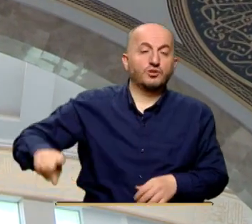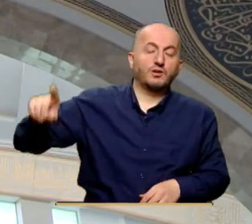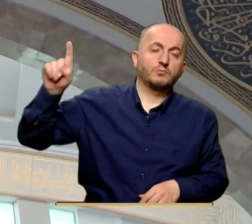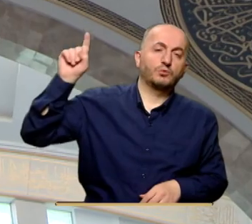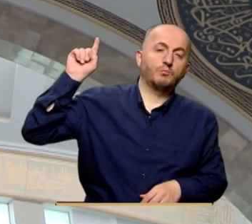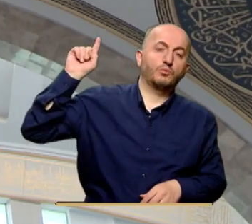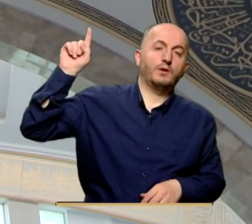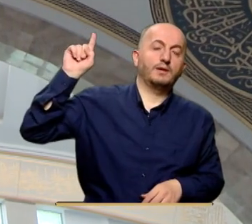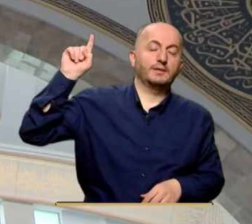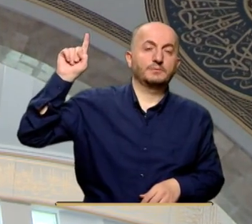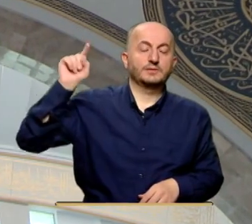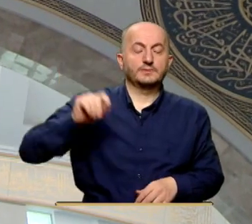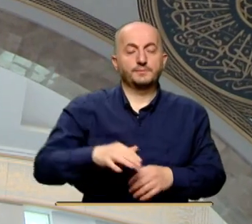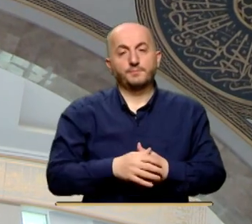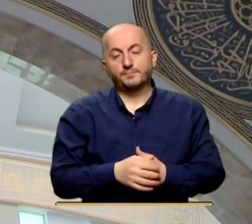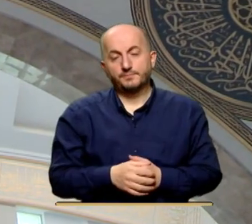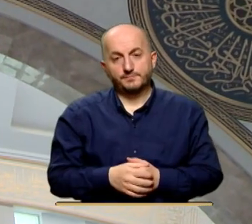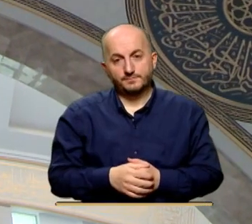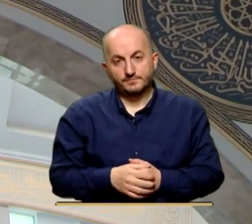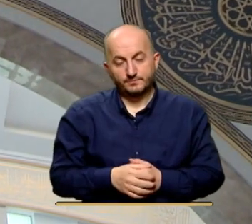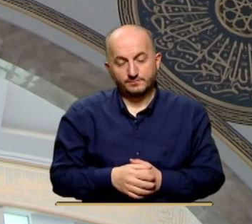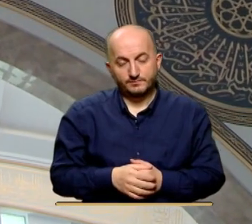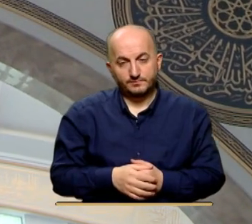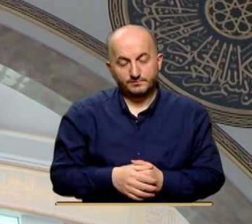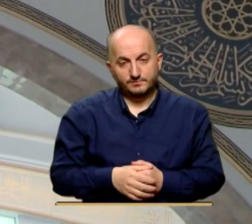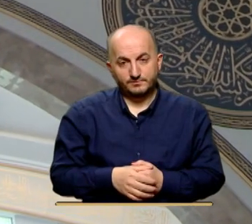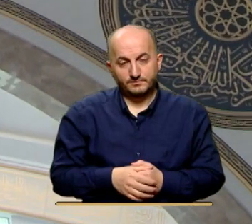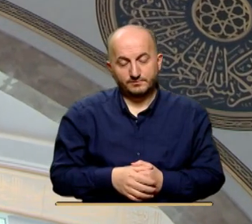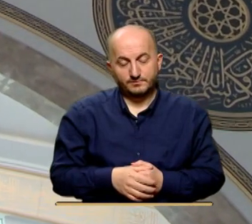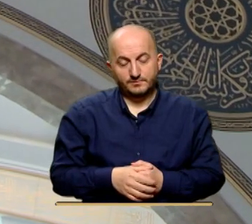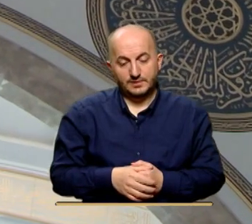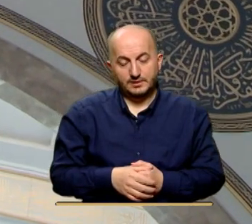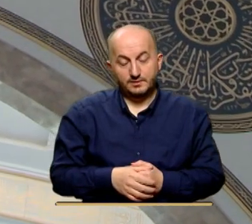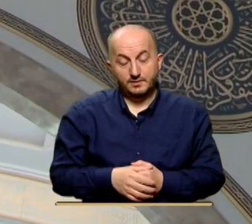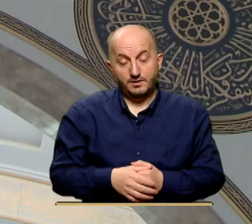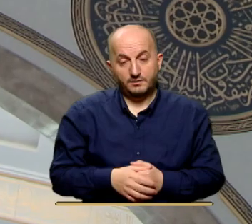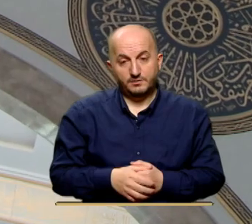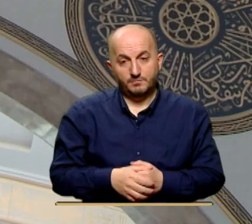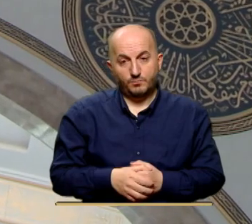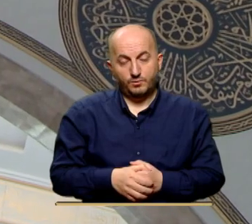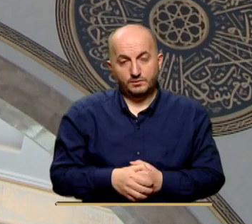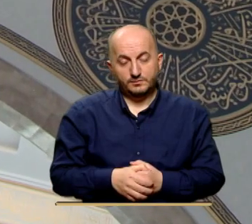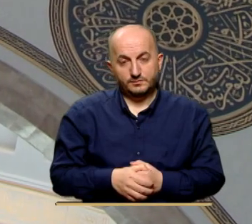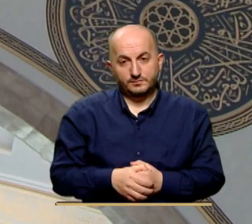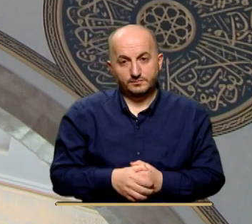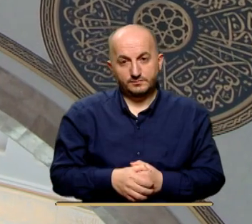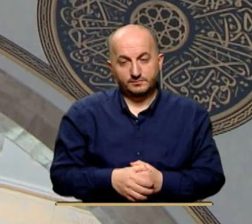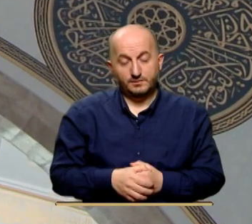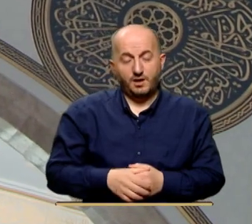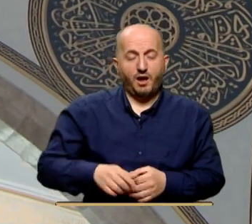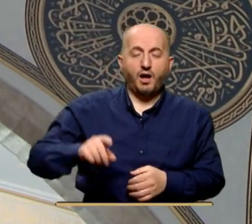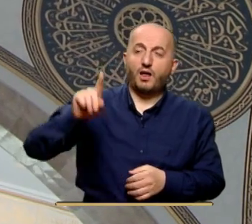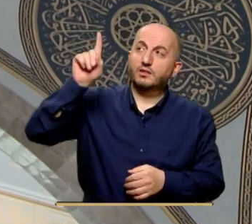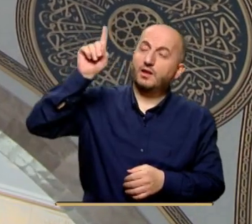Alemin وَلَا تَقُولُوا لِمَنْ يُقْتَلُ ف۪ي سَب۪يلِ اللّٰهِ اَمْوَاتِ.